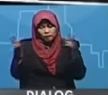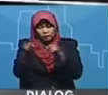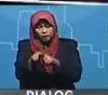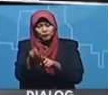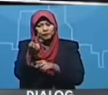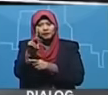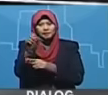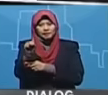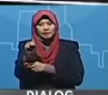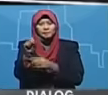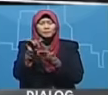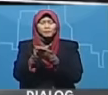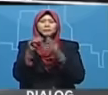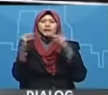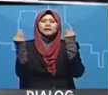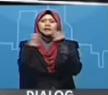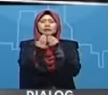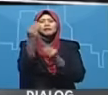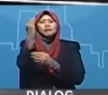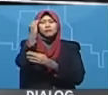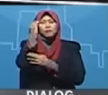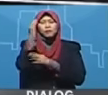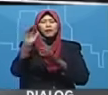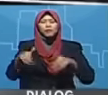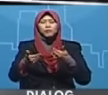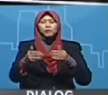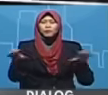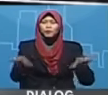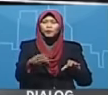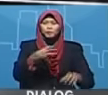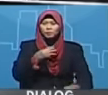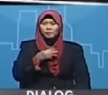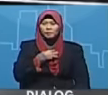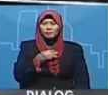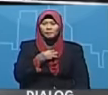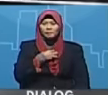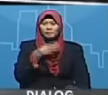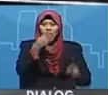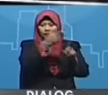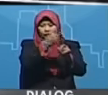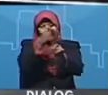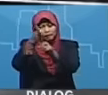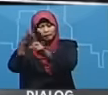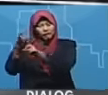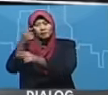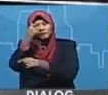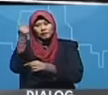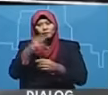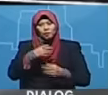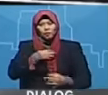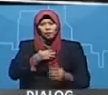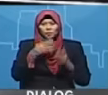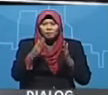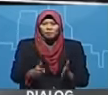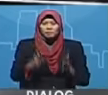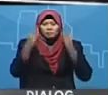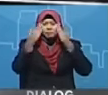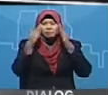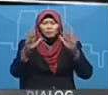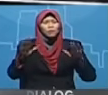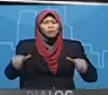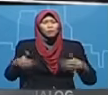akan masyarakat dah tahu ke mana nak buat aduan, ke mana lah tuju. Kebanyakan kadang-kadang pengadu kita ni dia tidak tahu ke mana